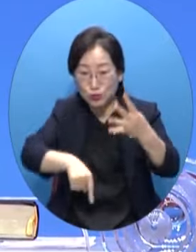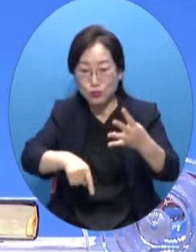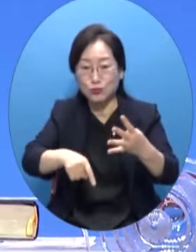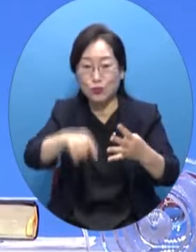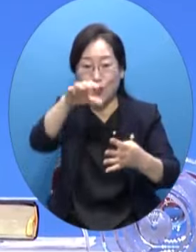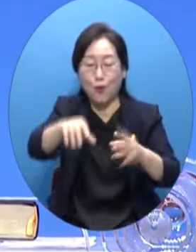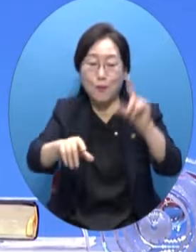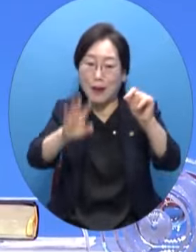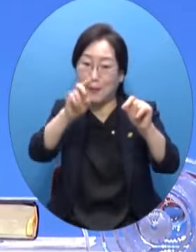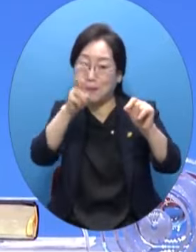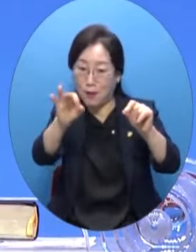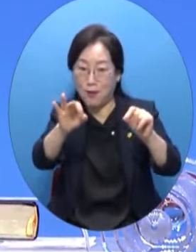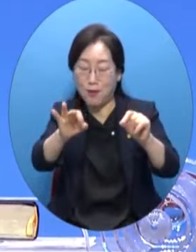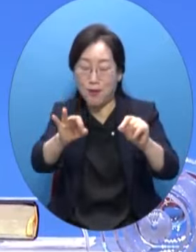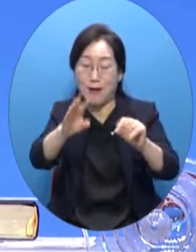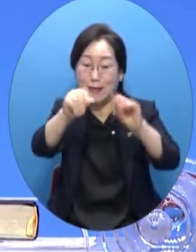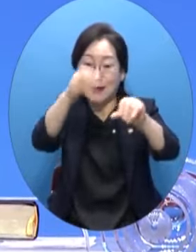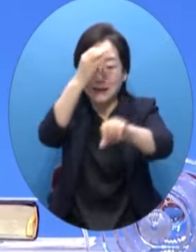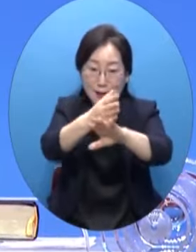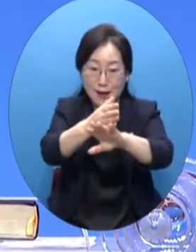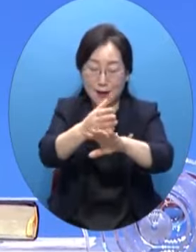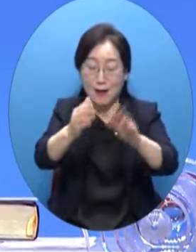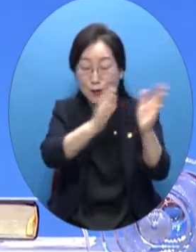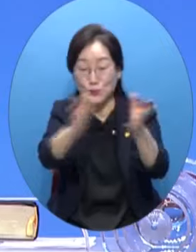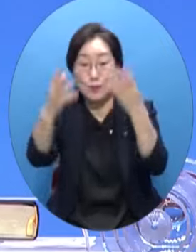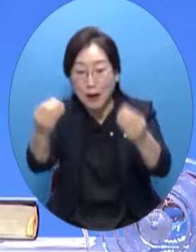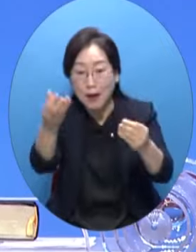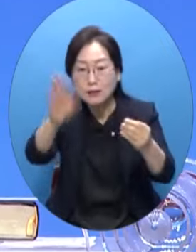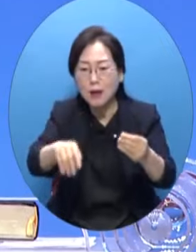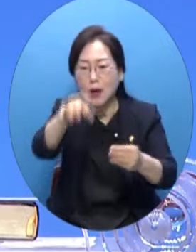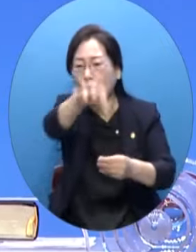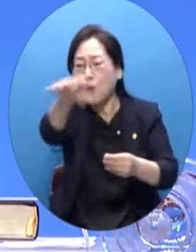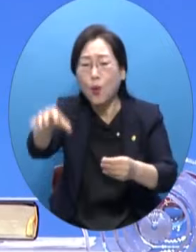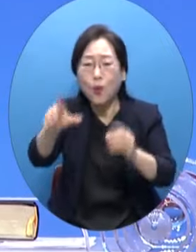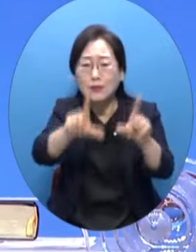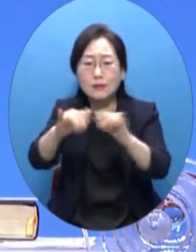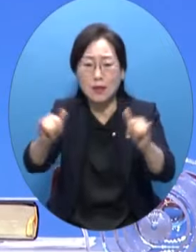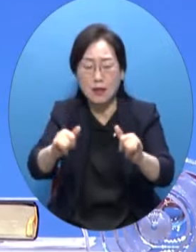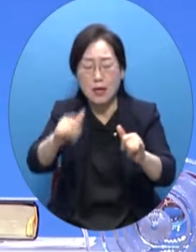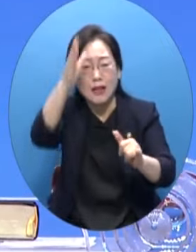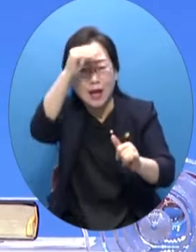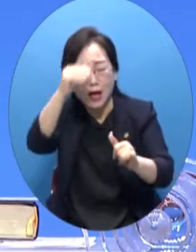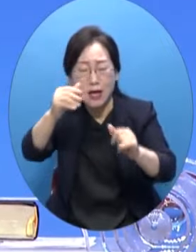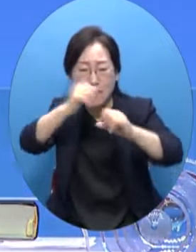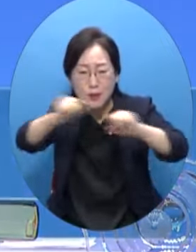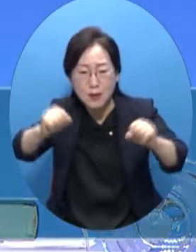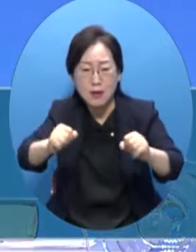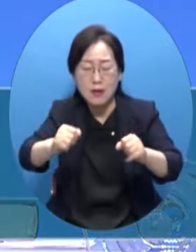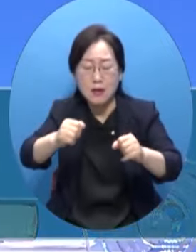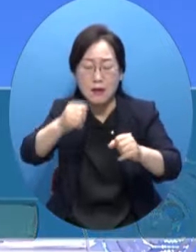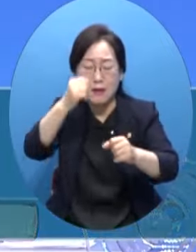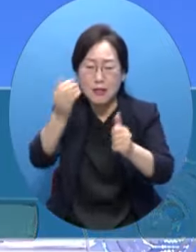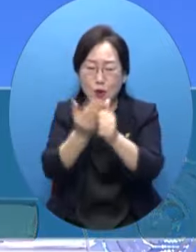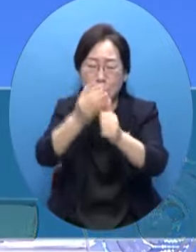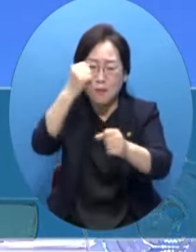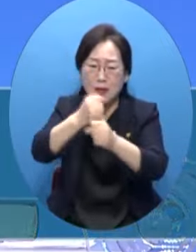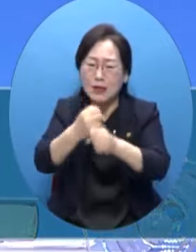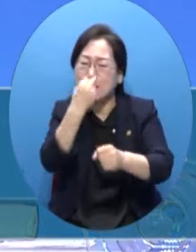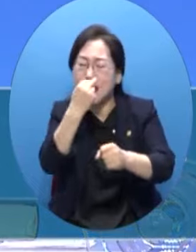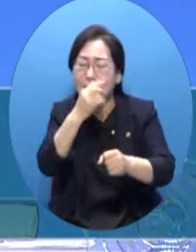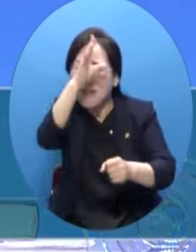걸 준비해가지고 지금 양계장을 열려고 하는데 주민들이 이 동네에 양계장 들어온다고 집단 대모를 해가지고 계약이 취소가 되는